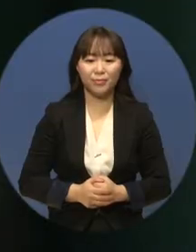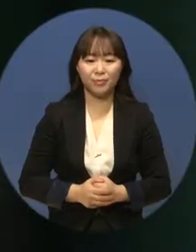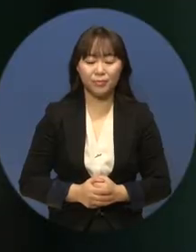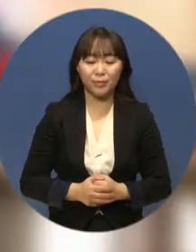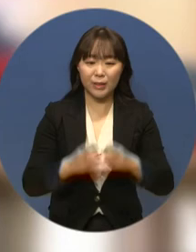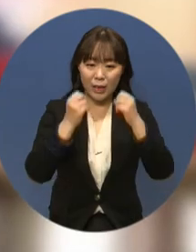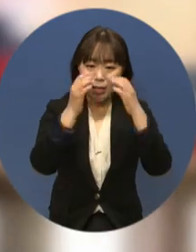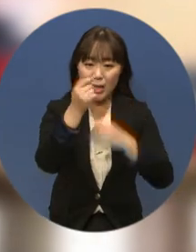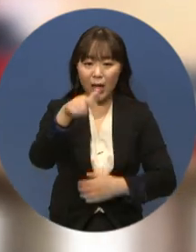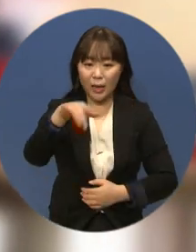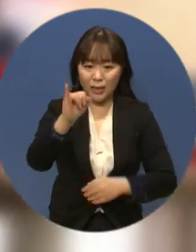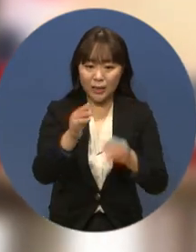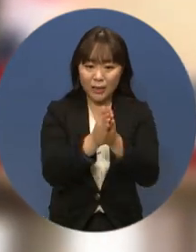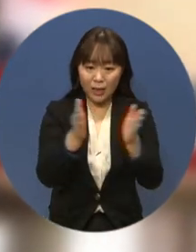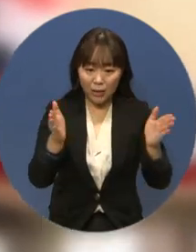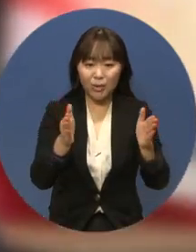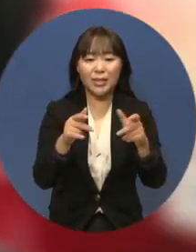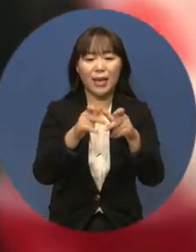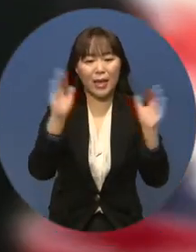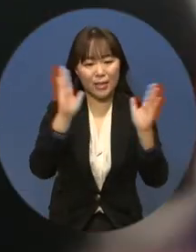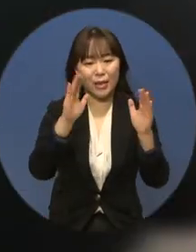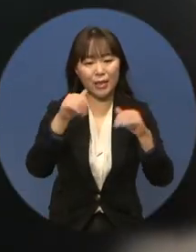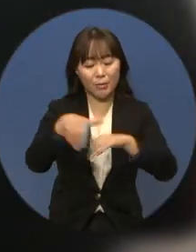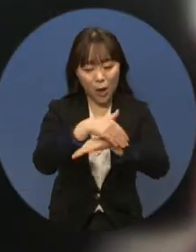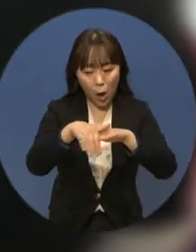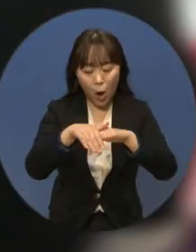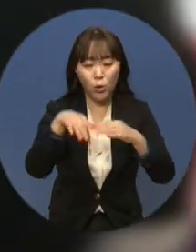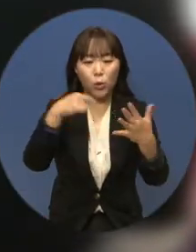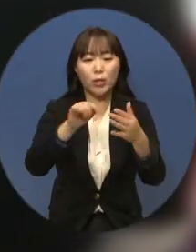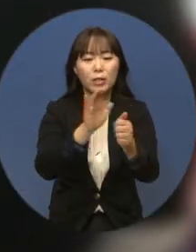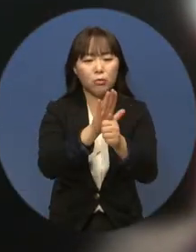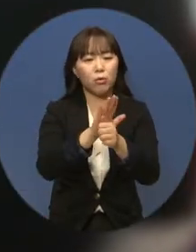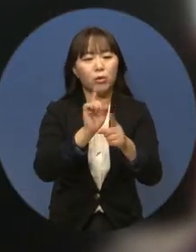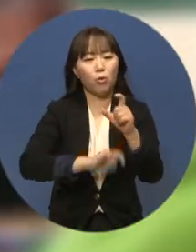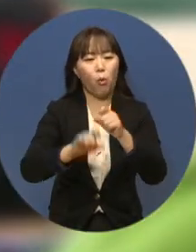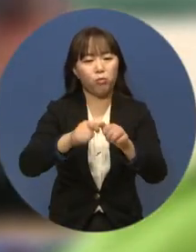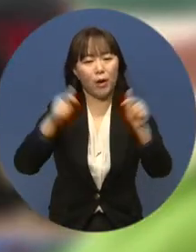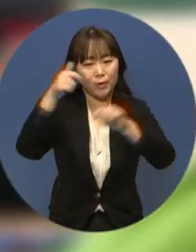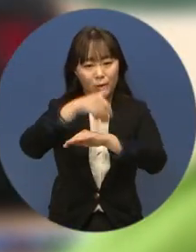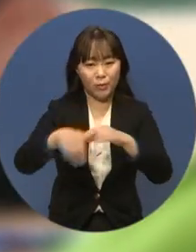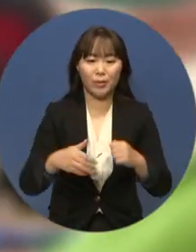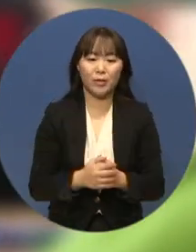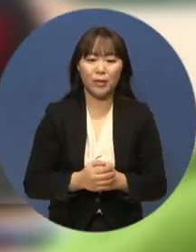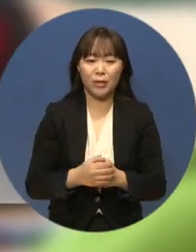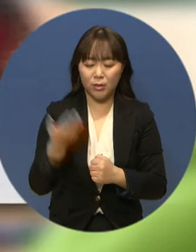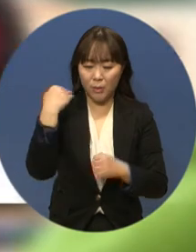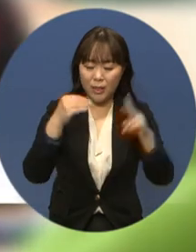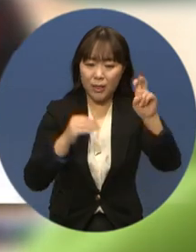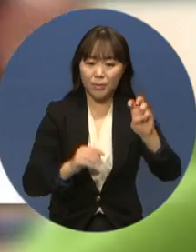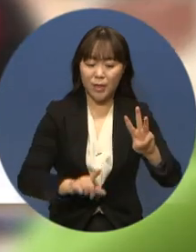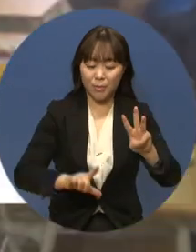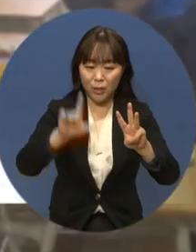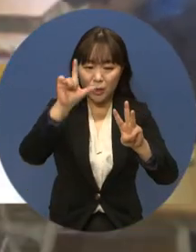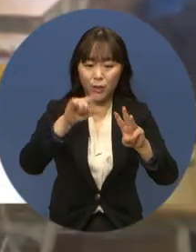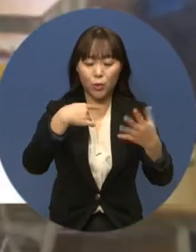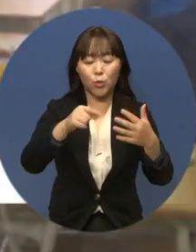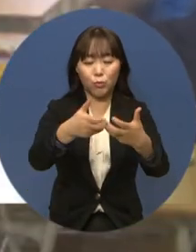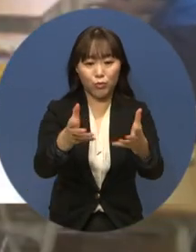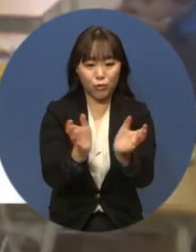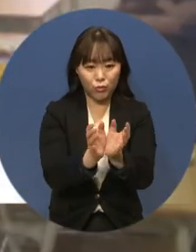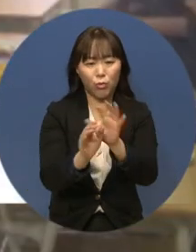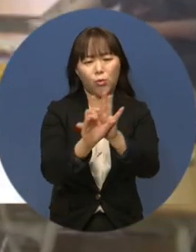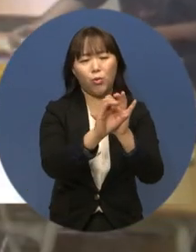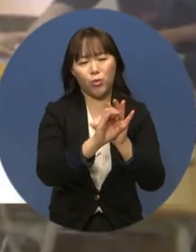새학기를 맞아 장애 학생의 등교와 교육 지원이 보다 강화될 전망입니다. 지난 23일 교육부는